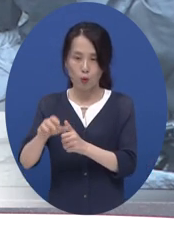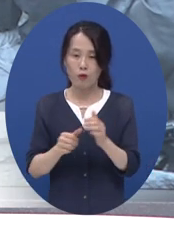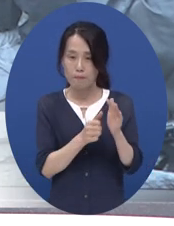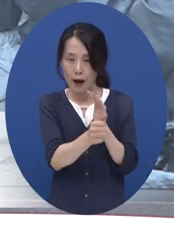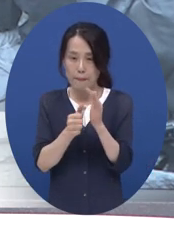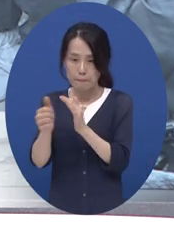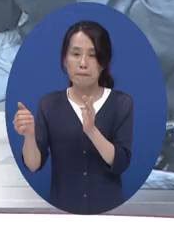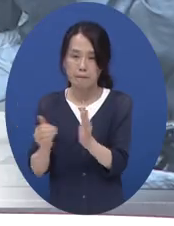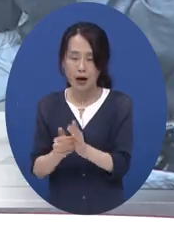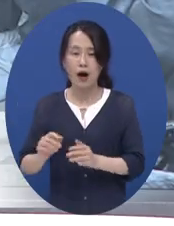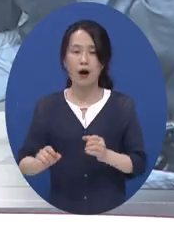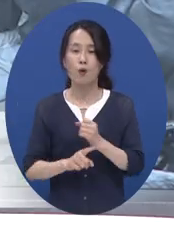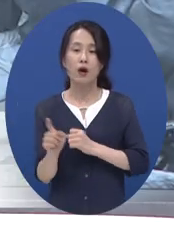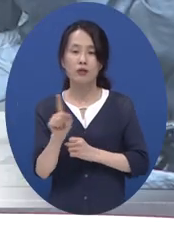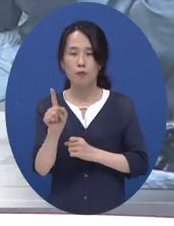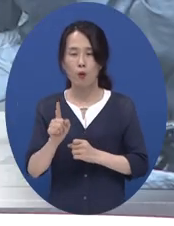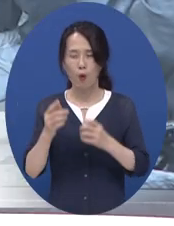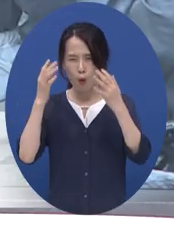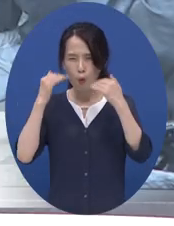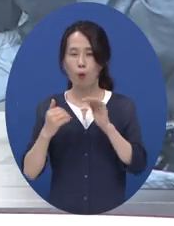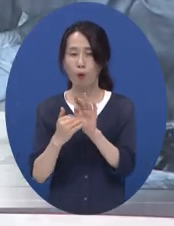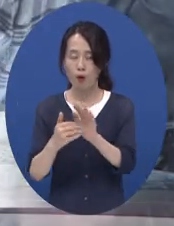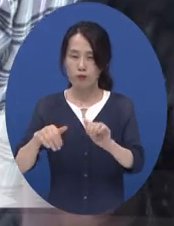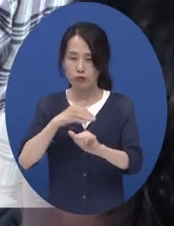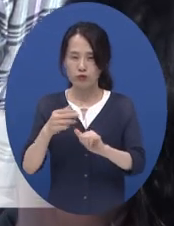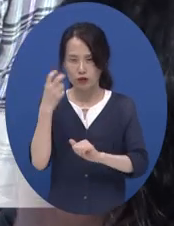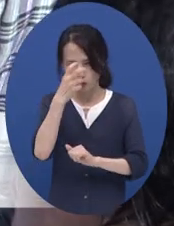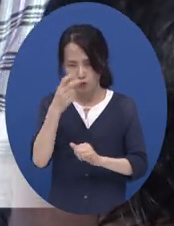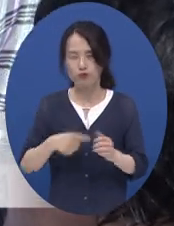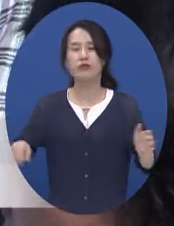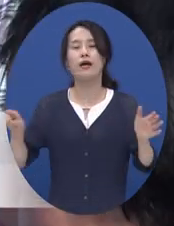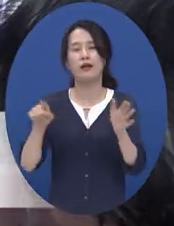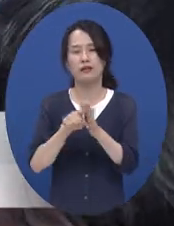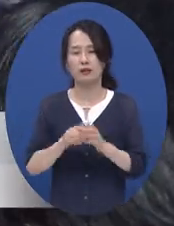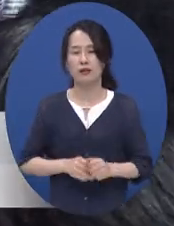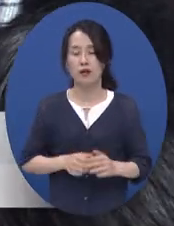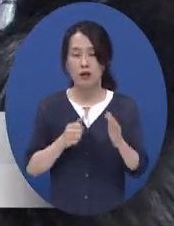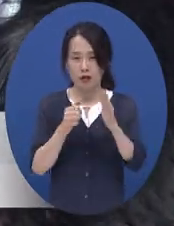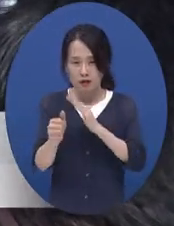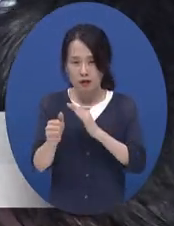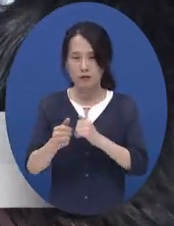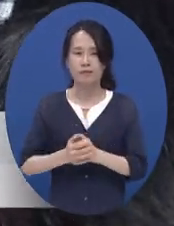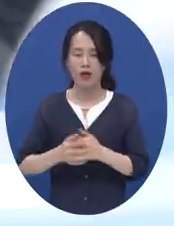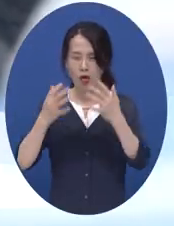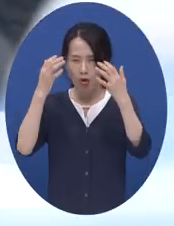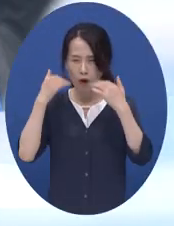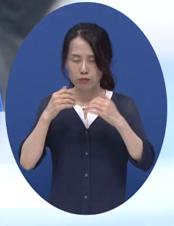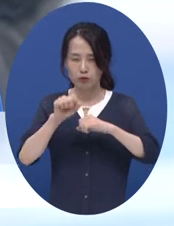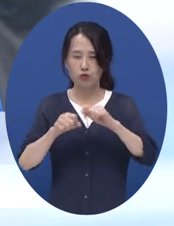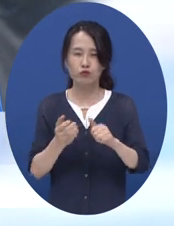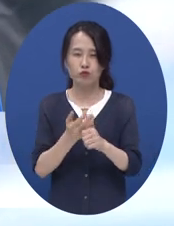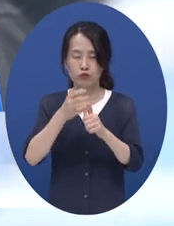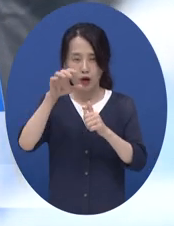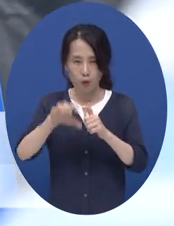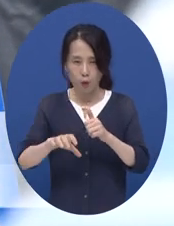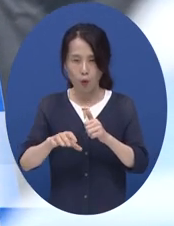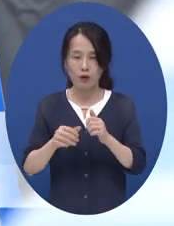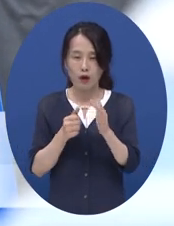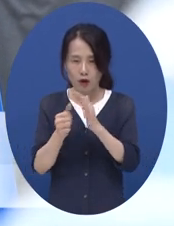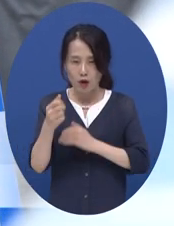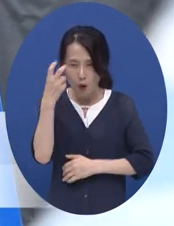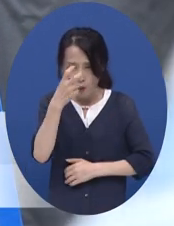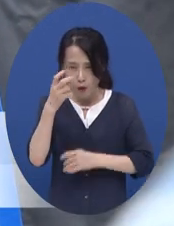방문해 폭염 대책 상황을 점검했습니다. 이번 현장 점검은 여름철 축사 농장 관리 대책